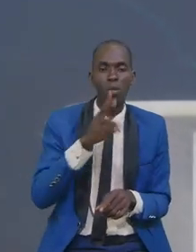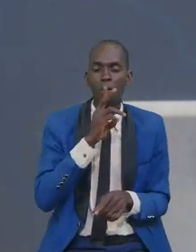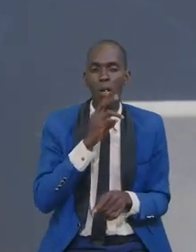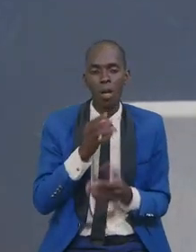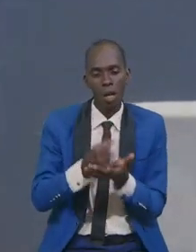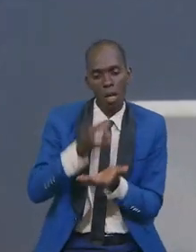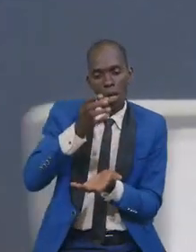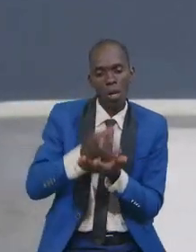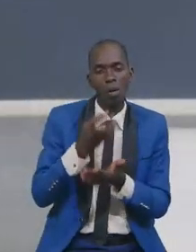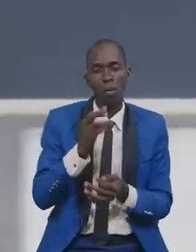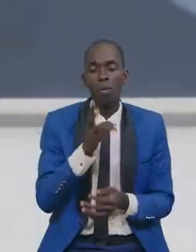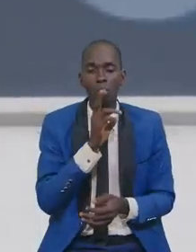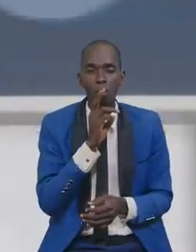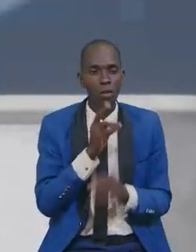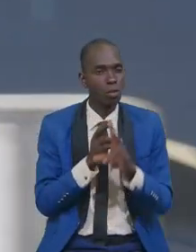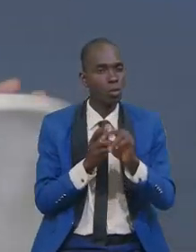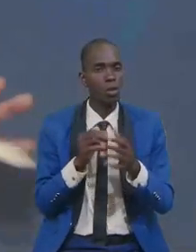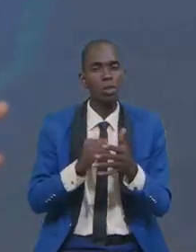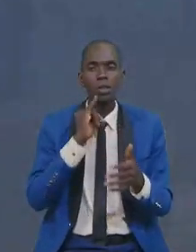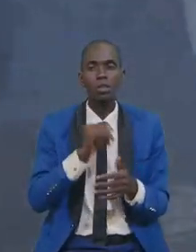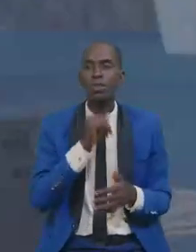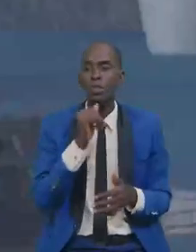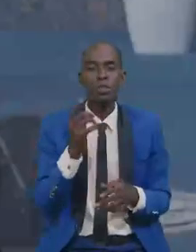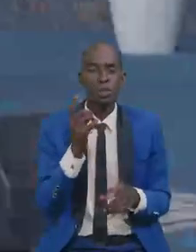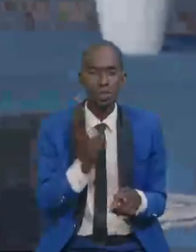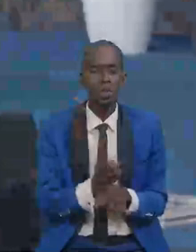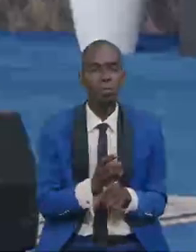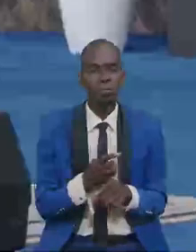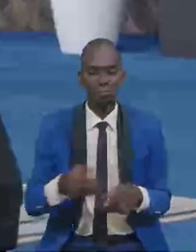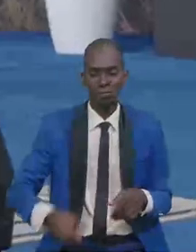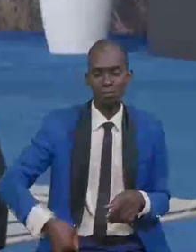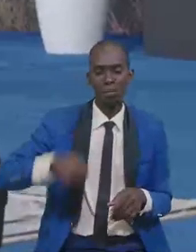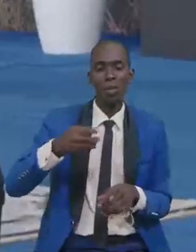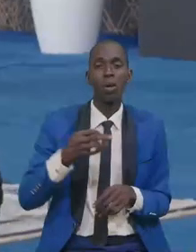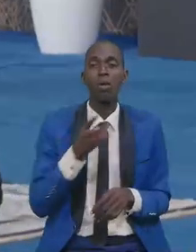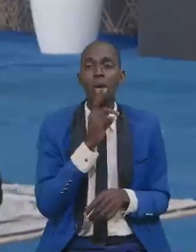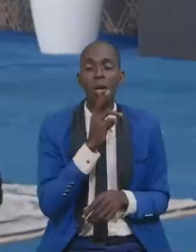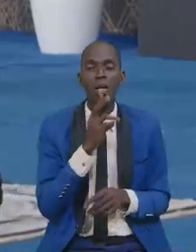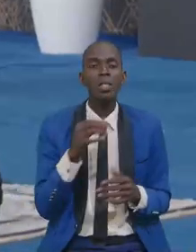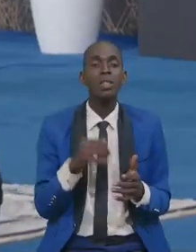un verre d'eau, bien un gobelet d'eau, ce n'est pas simplement